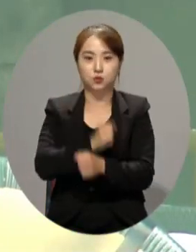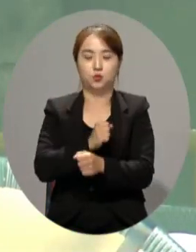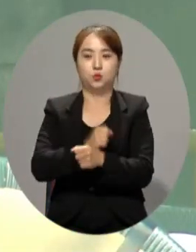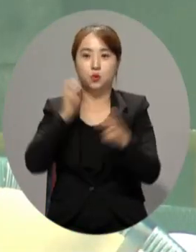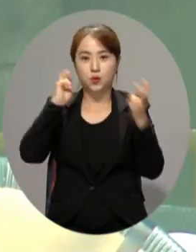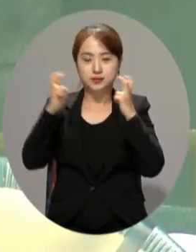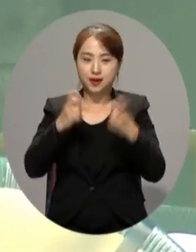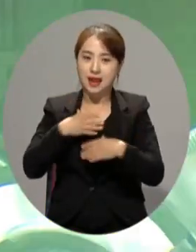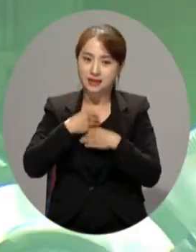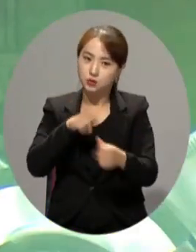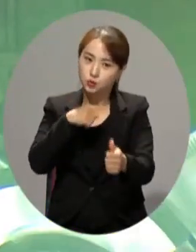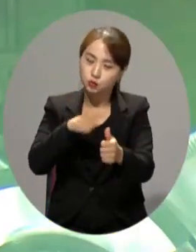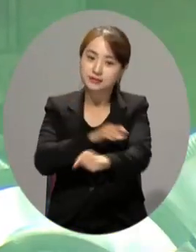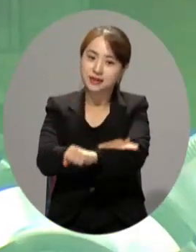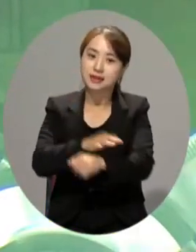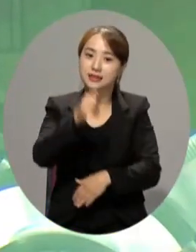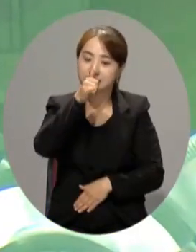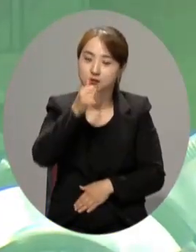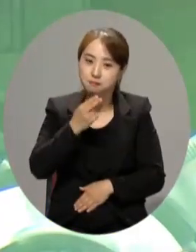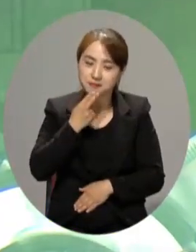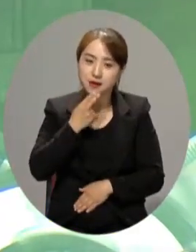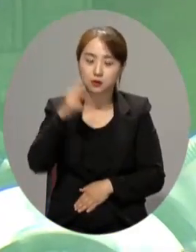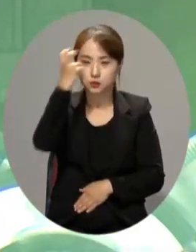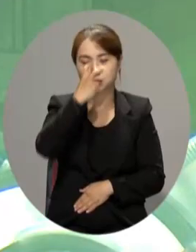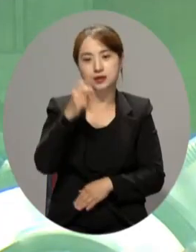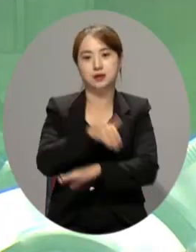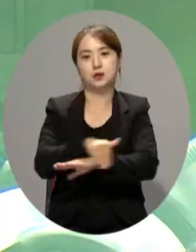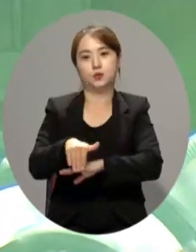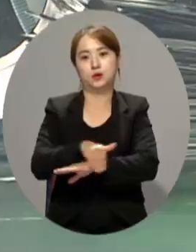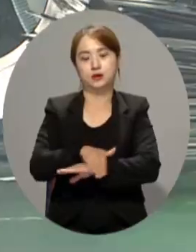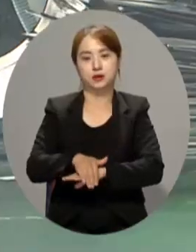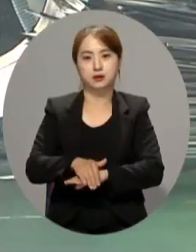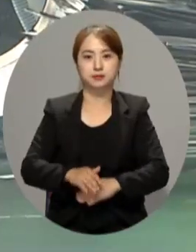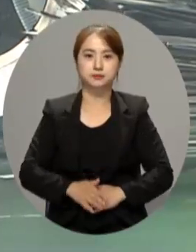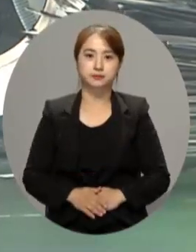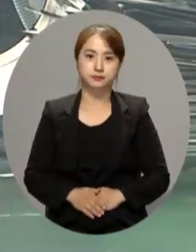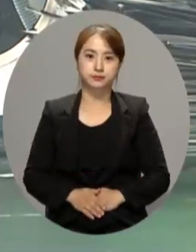안전교육을 제대로 실시했는지도 조사할 예정입니다. MBC 뉴스 허현호입니다.